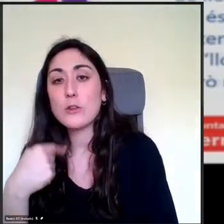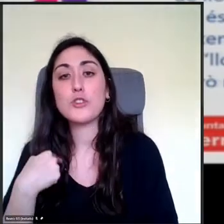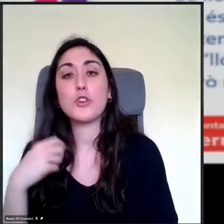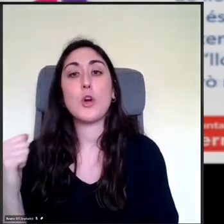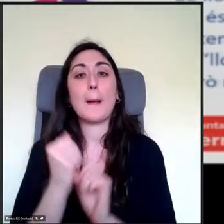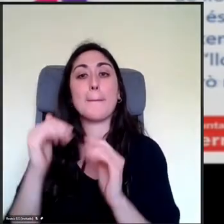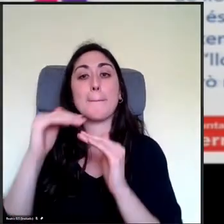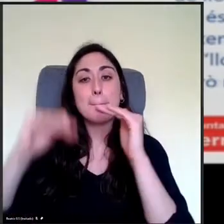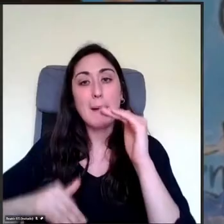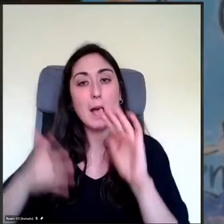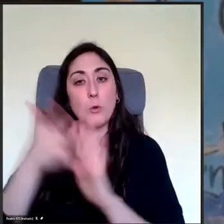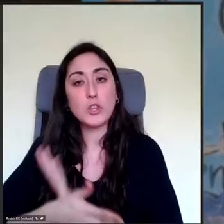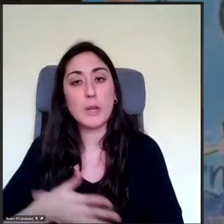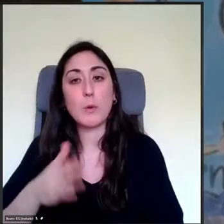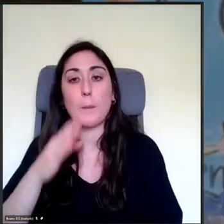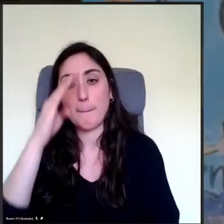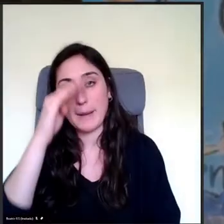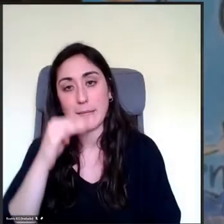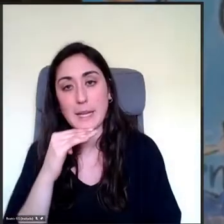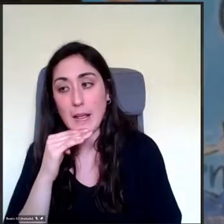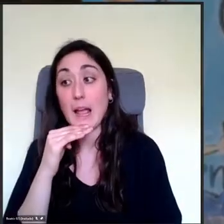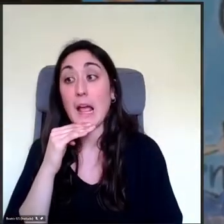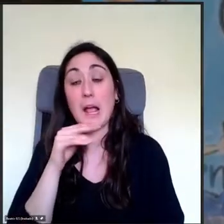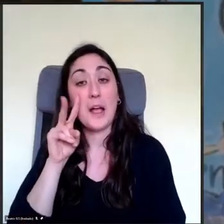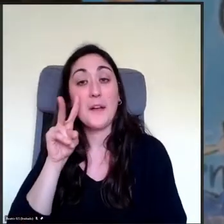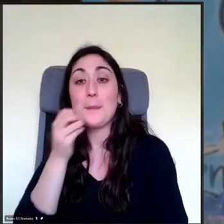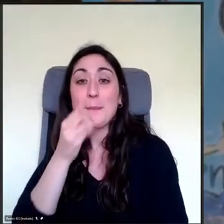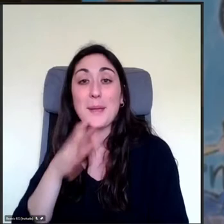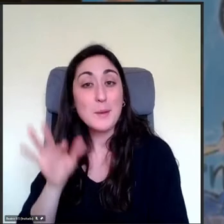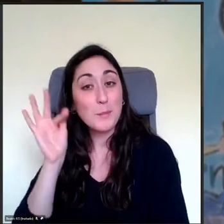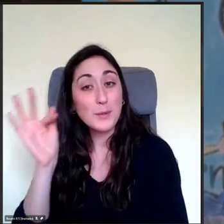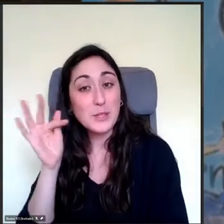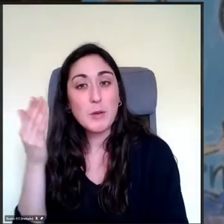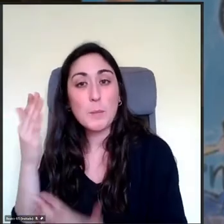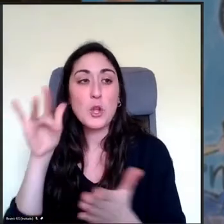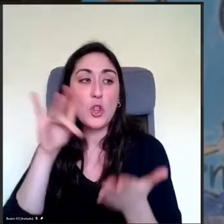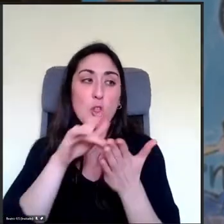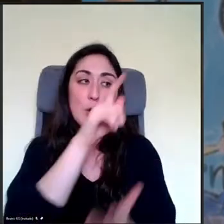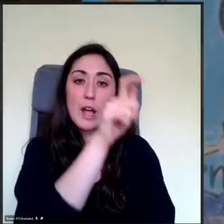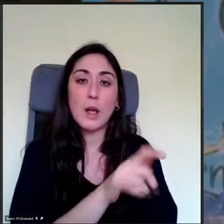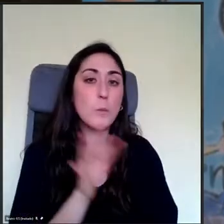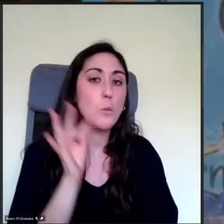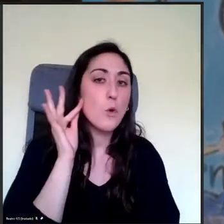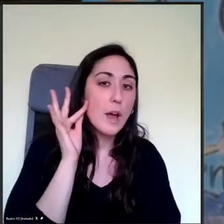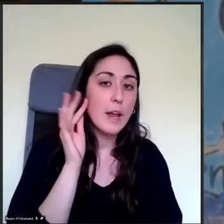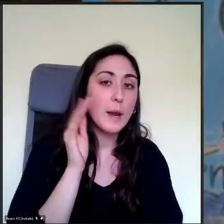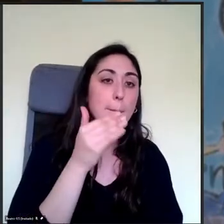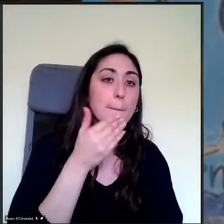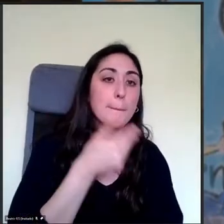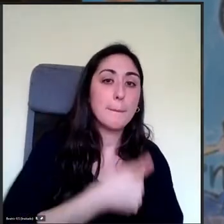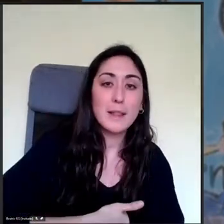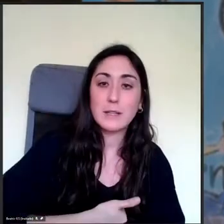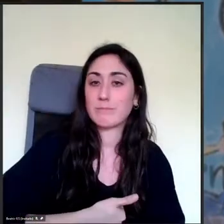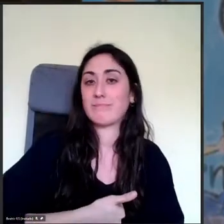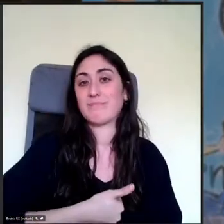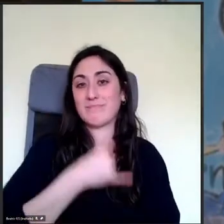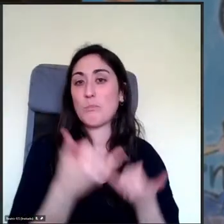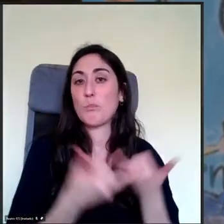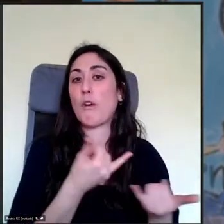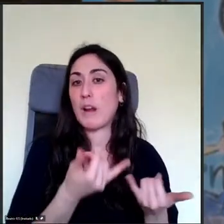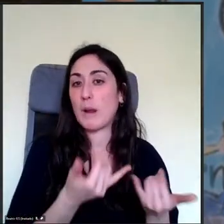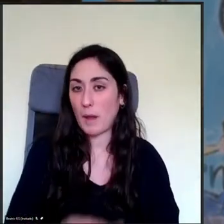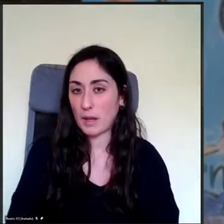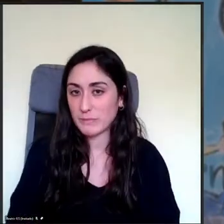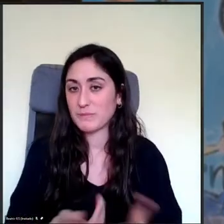Està ben vist que el pare s'agafi una baixa de paternitat, però en canvi per les dones és una llosa. I aquest tema va sortir de que això genera